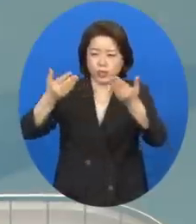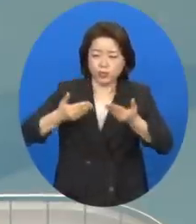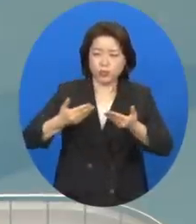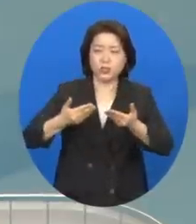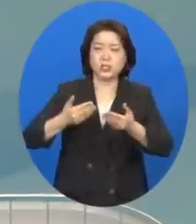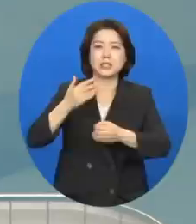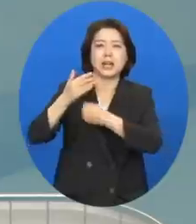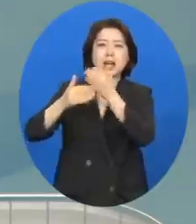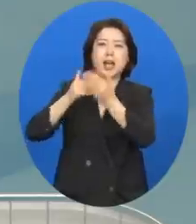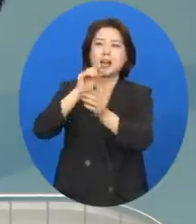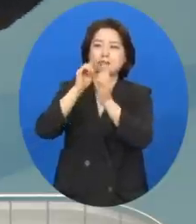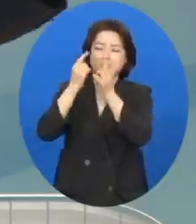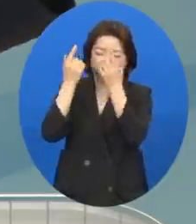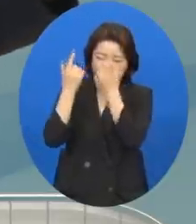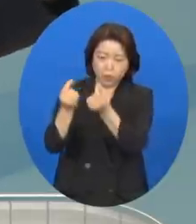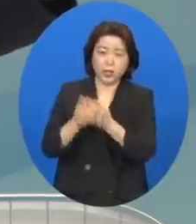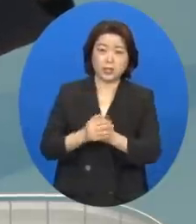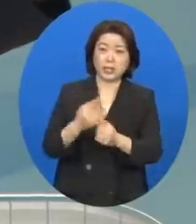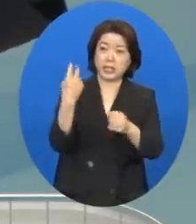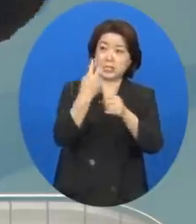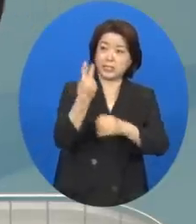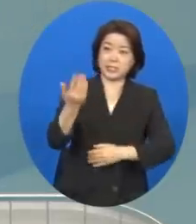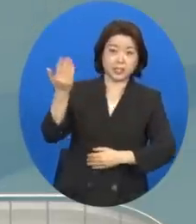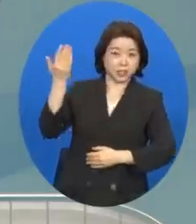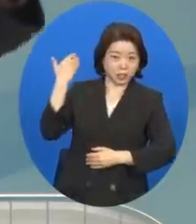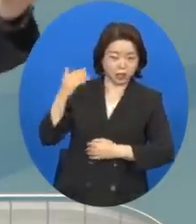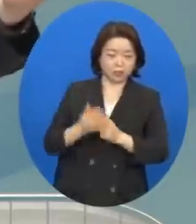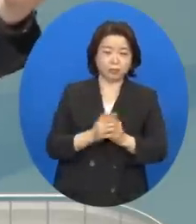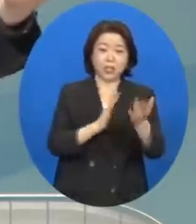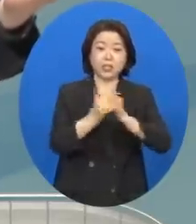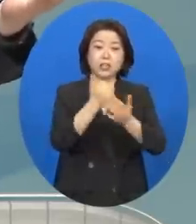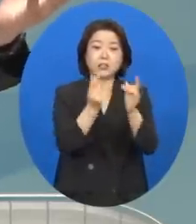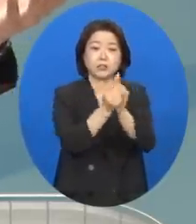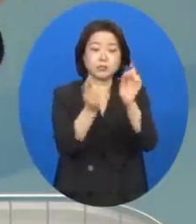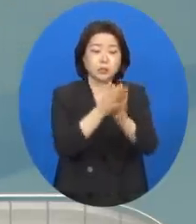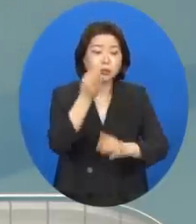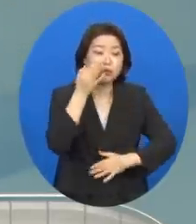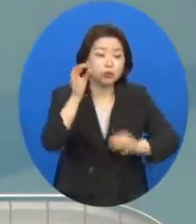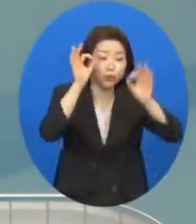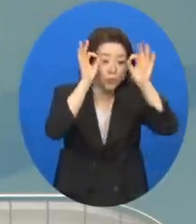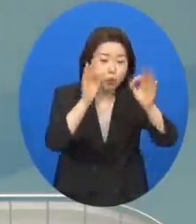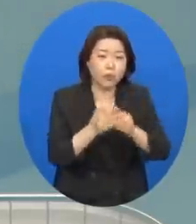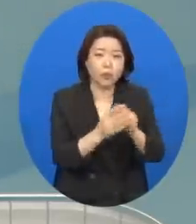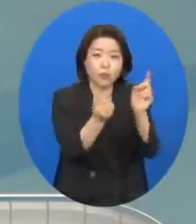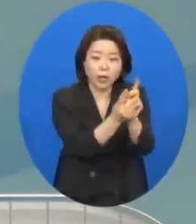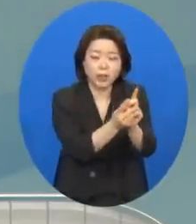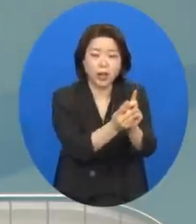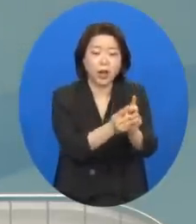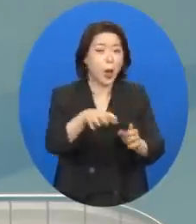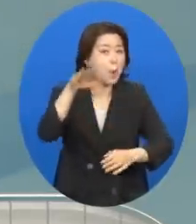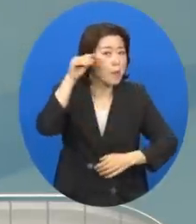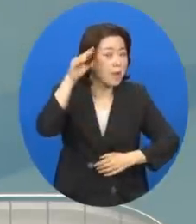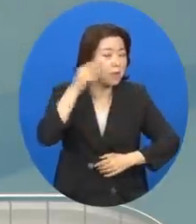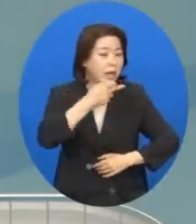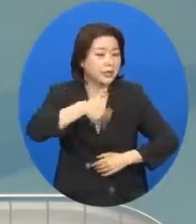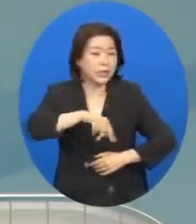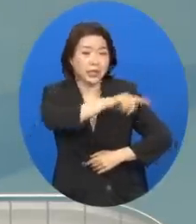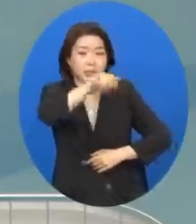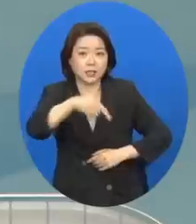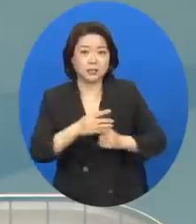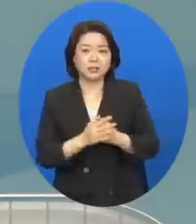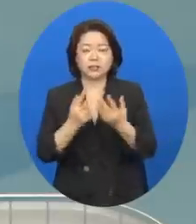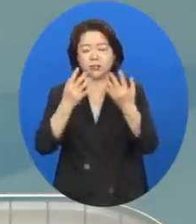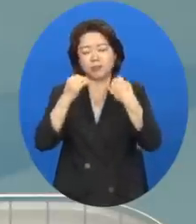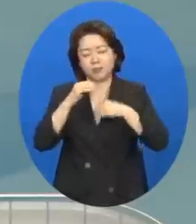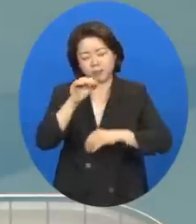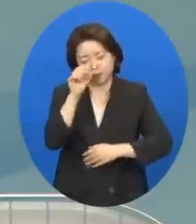메시지예요. 2000년 전에 예수님을 직접 눈으로 보고 주님의 말씀을 들었던 제자들은 얼마나